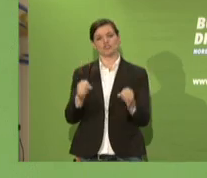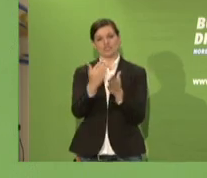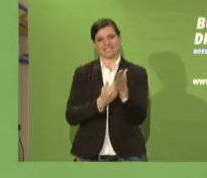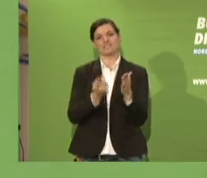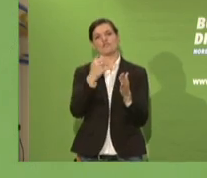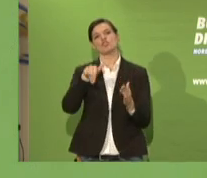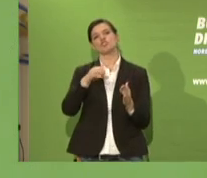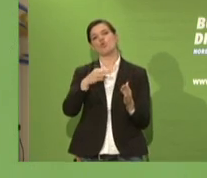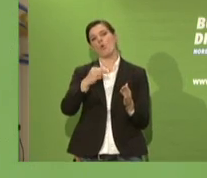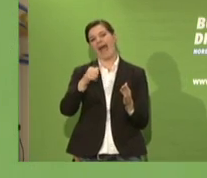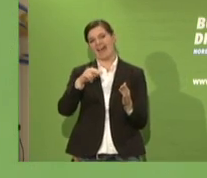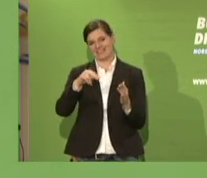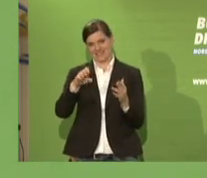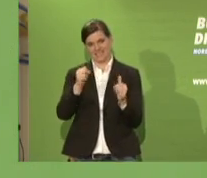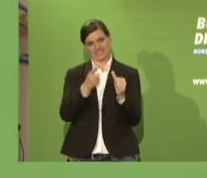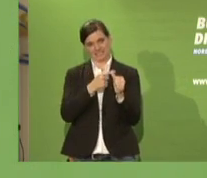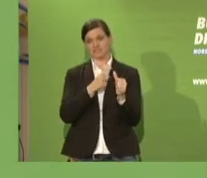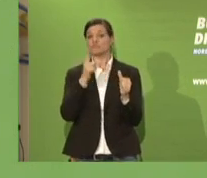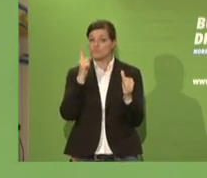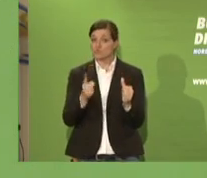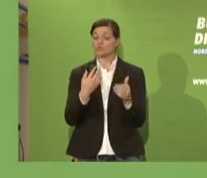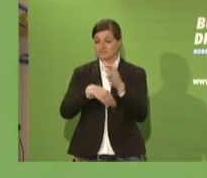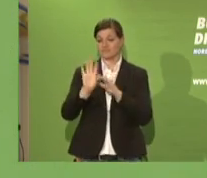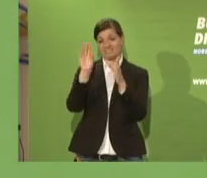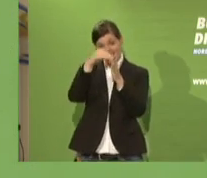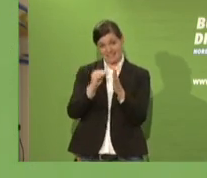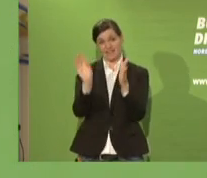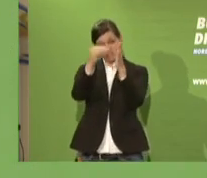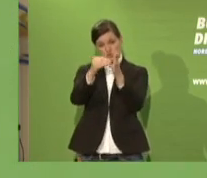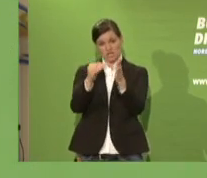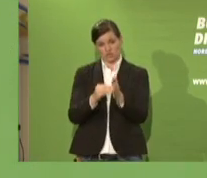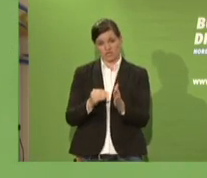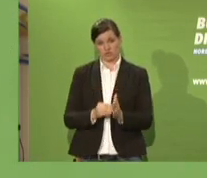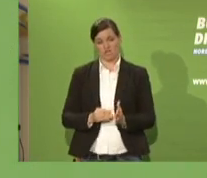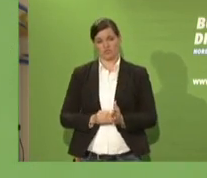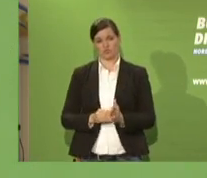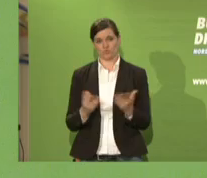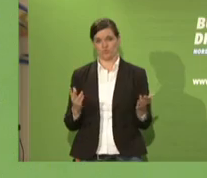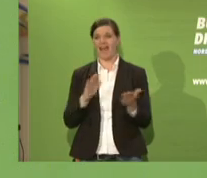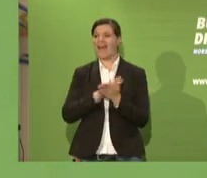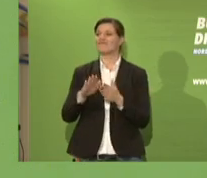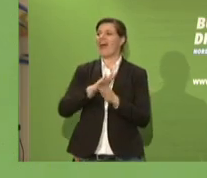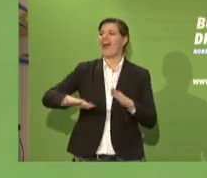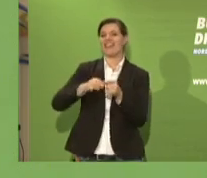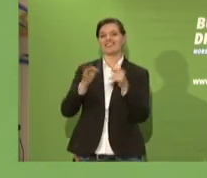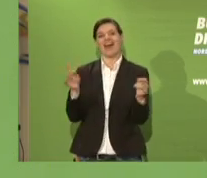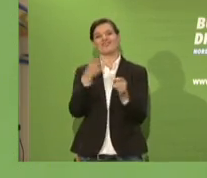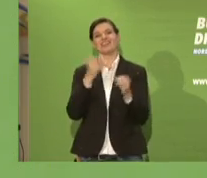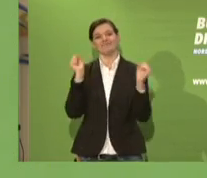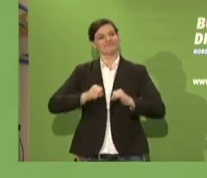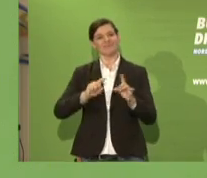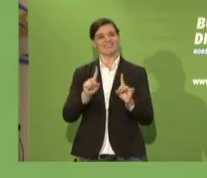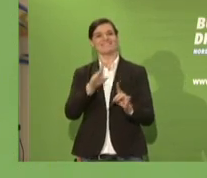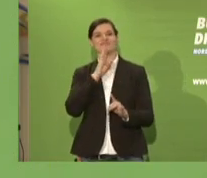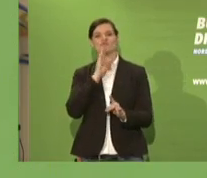dem Klimaschutzplan, das muss mit Leben gefüllt werden. Und das ist nicht mit der Verabschiedung im Landtag getan. Das müsst ihr vor